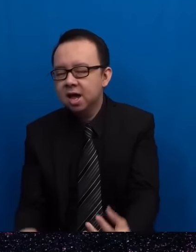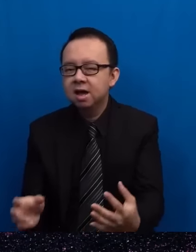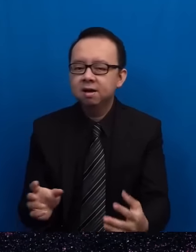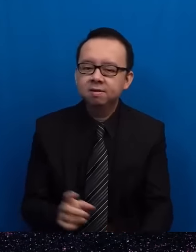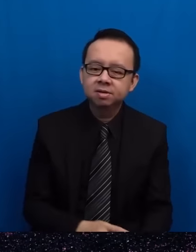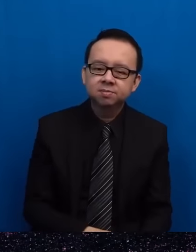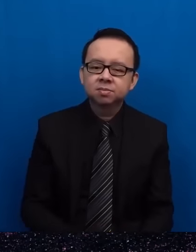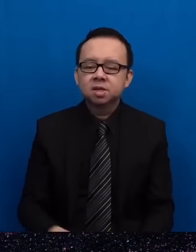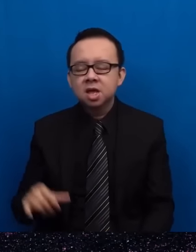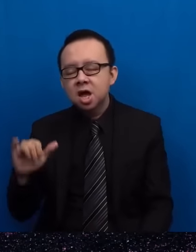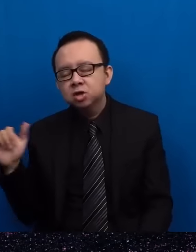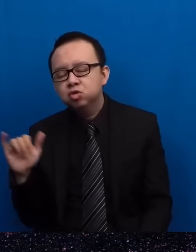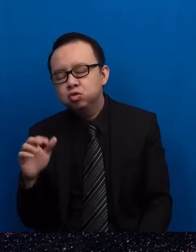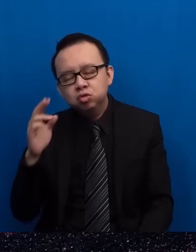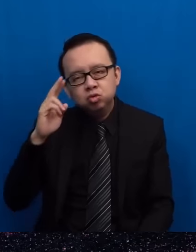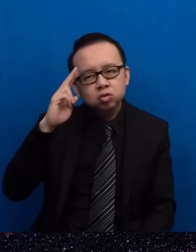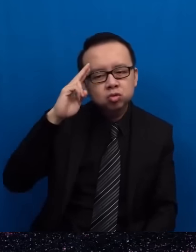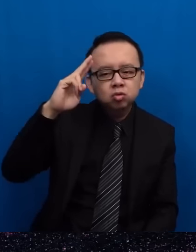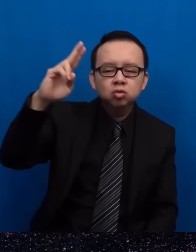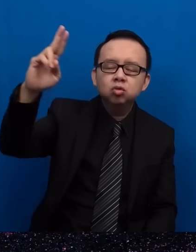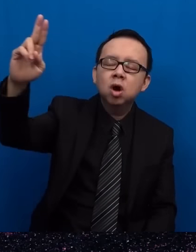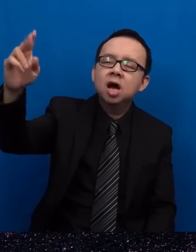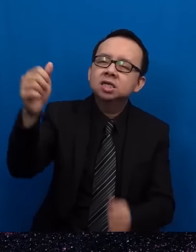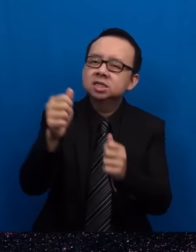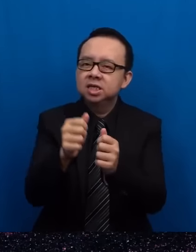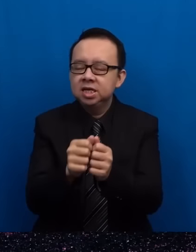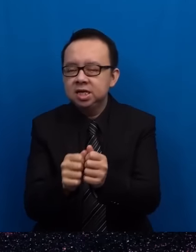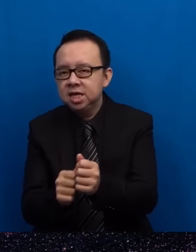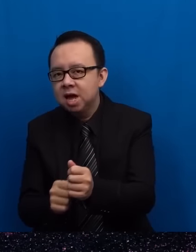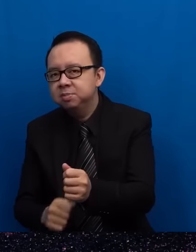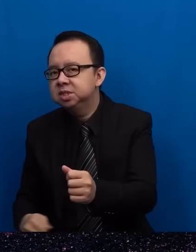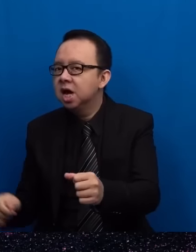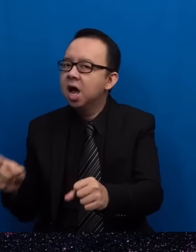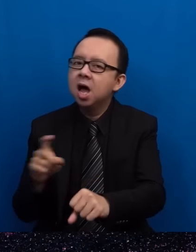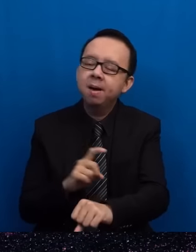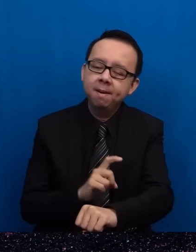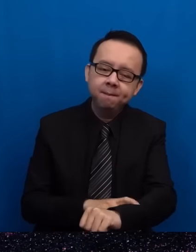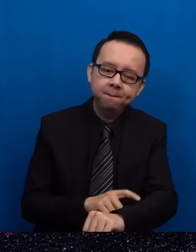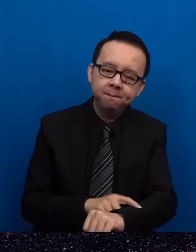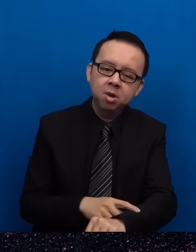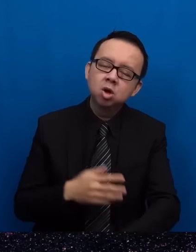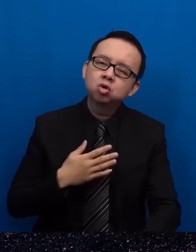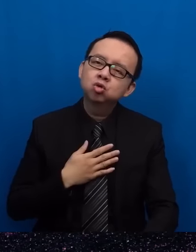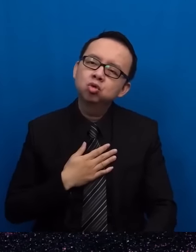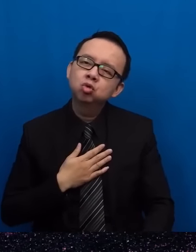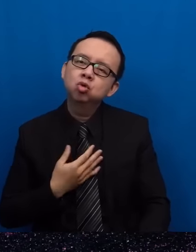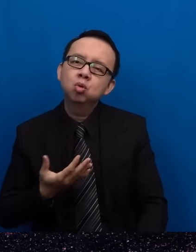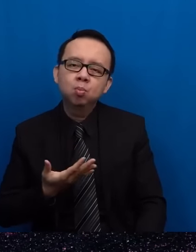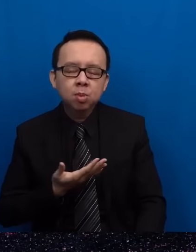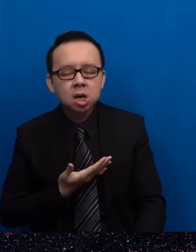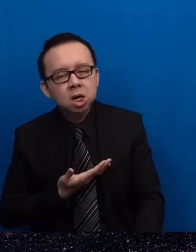berkatilah. Ya Tuhan, tiap jam